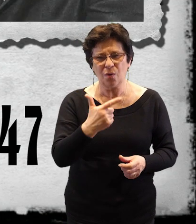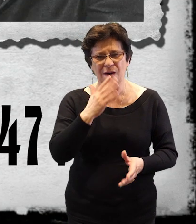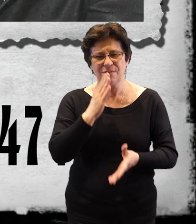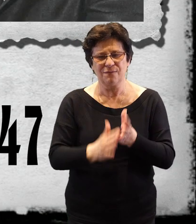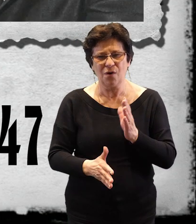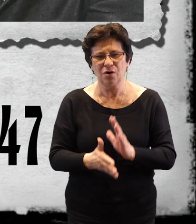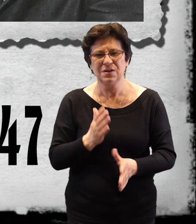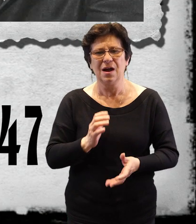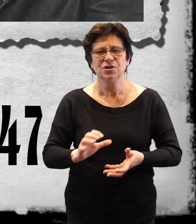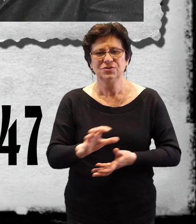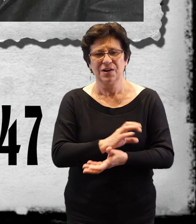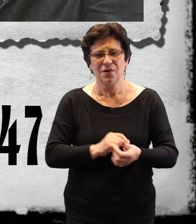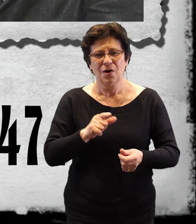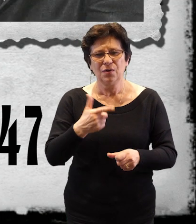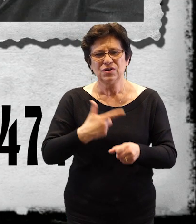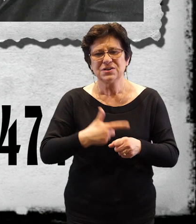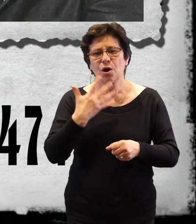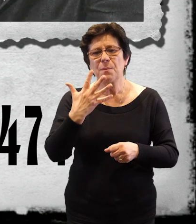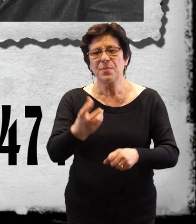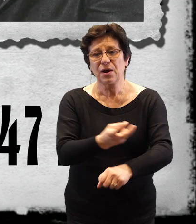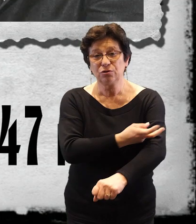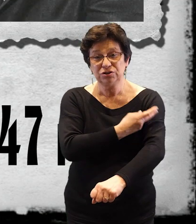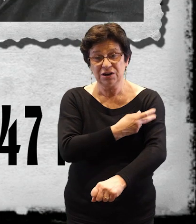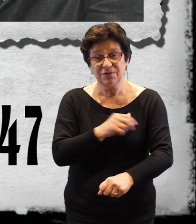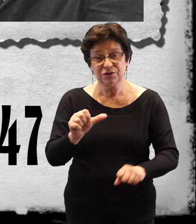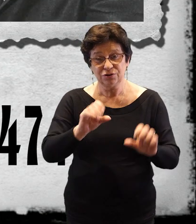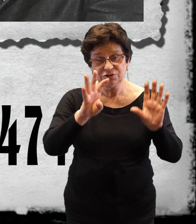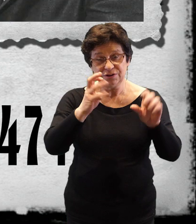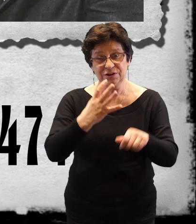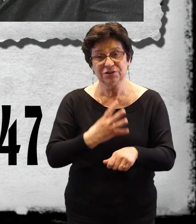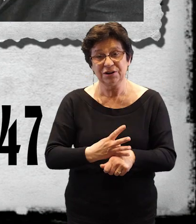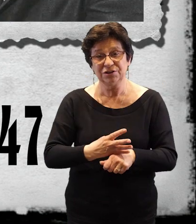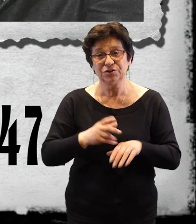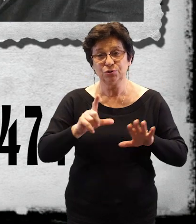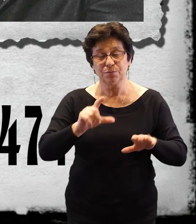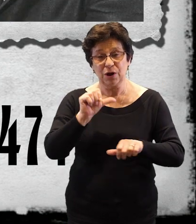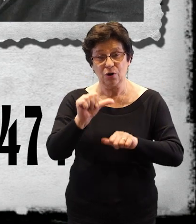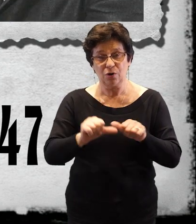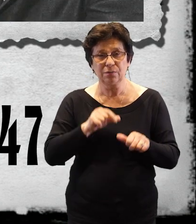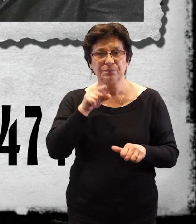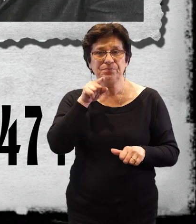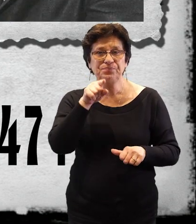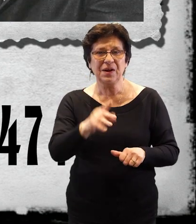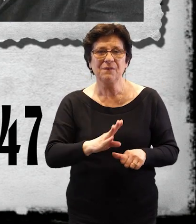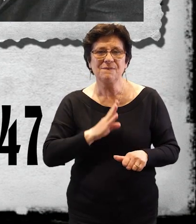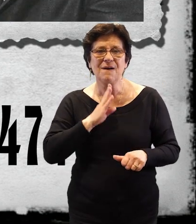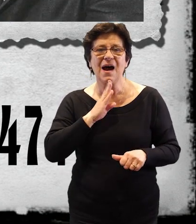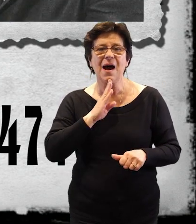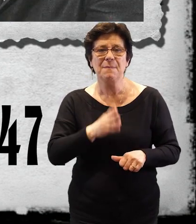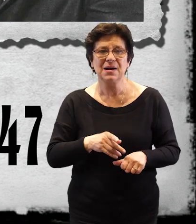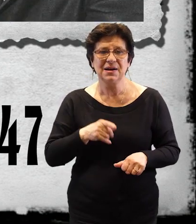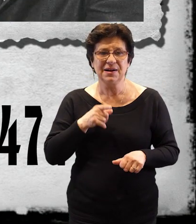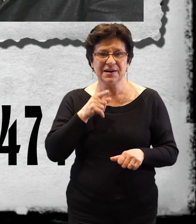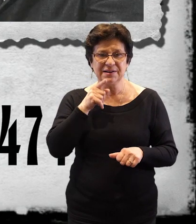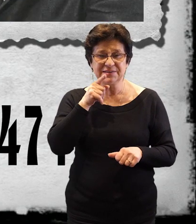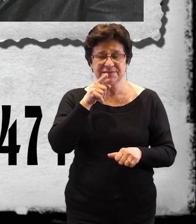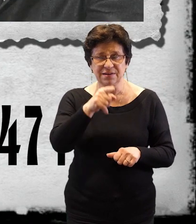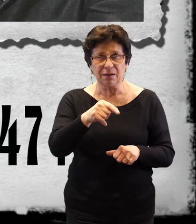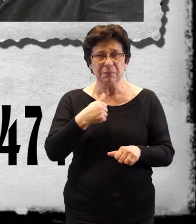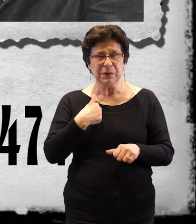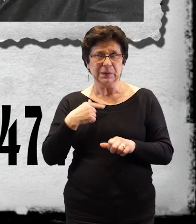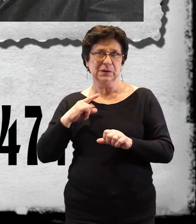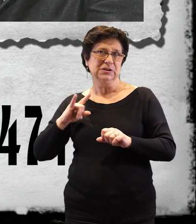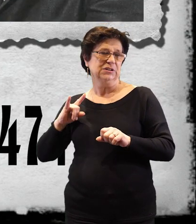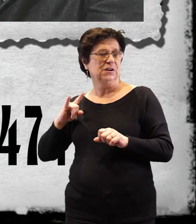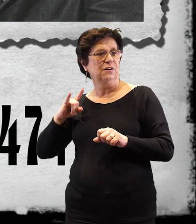25 czerwca 1947 roku. Wtedy w Stanach Zjednoczonych niejaki Kenneth Arnold, lecąc sobie